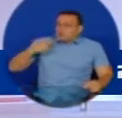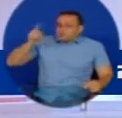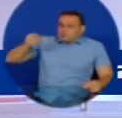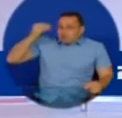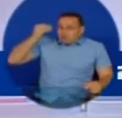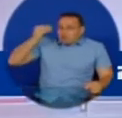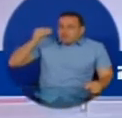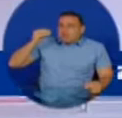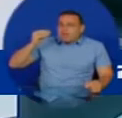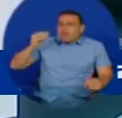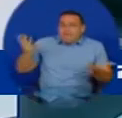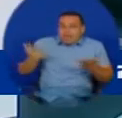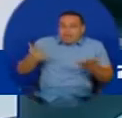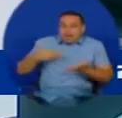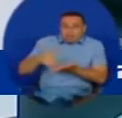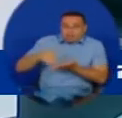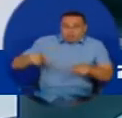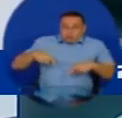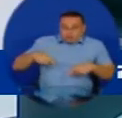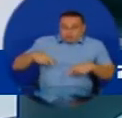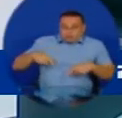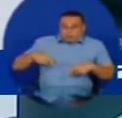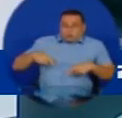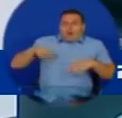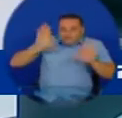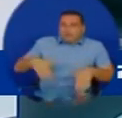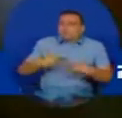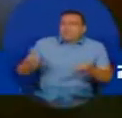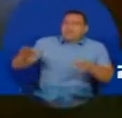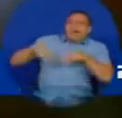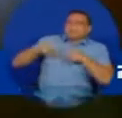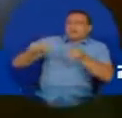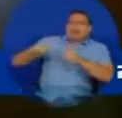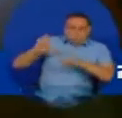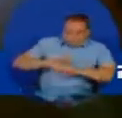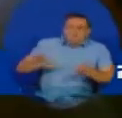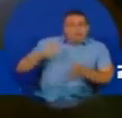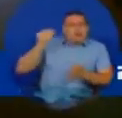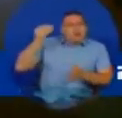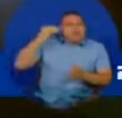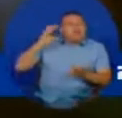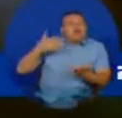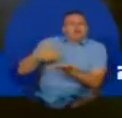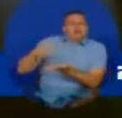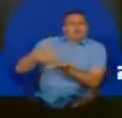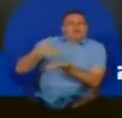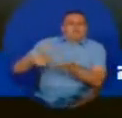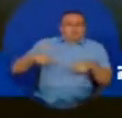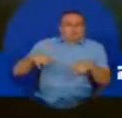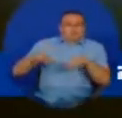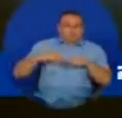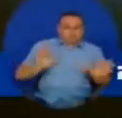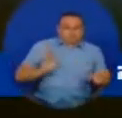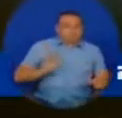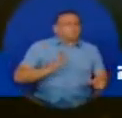זה נכון, וזה דבר מאוד מוטמע. כי לחפש את ההסכמה זה לא ילך. מאוד מוטמע, אגב, ביהדות הנושא של המחלוקת. אנחנו, יש בינינו מחלוקות מאז